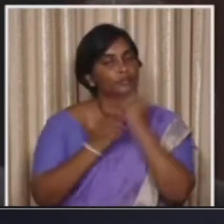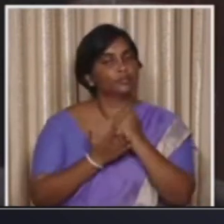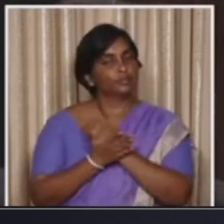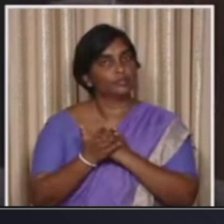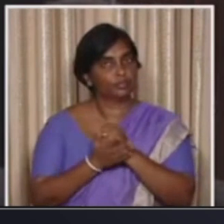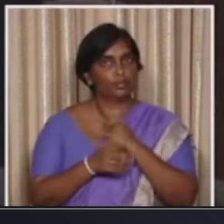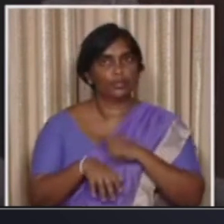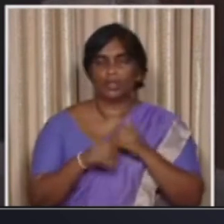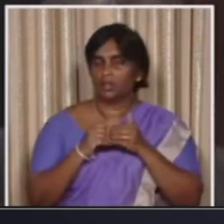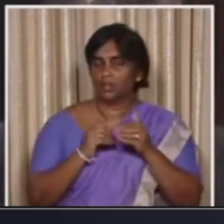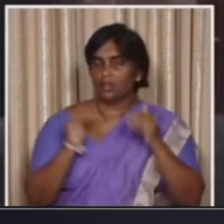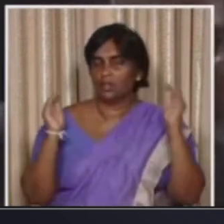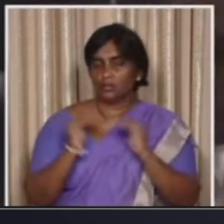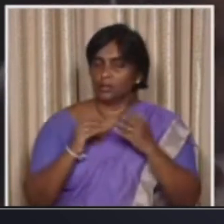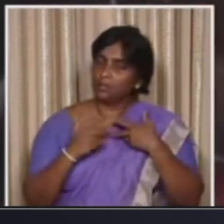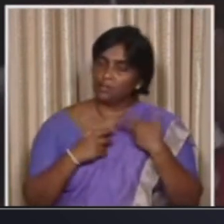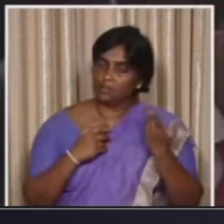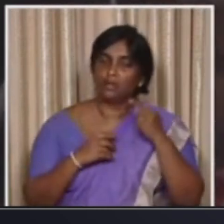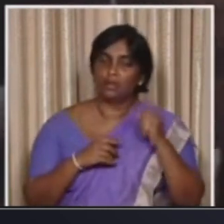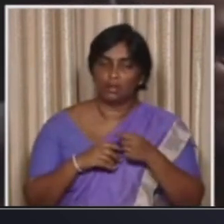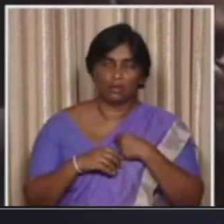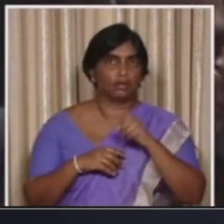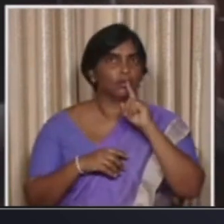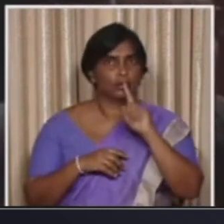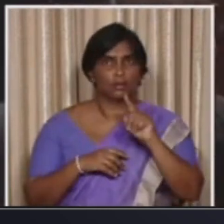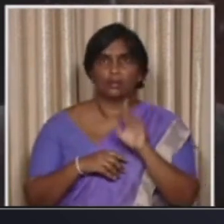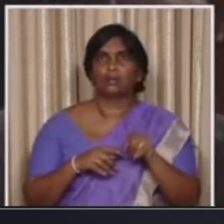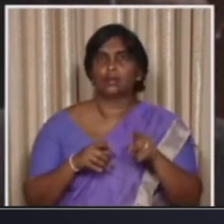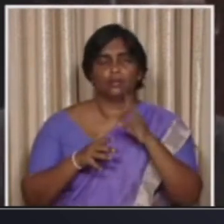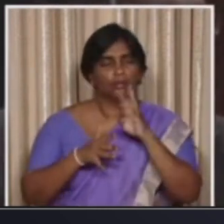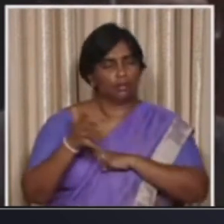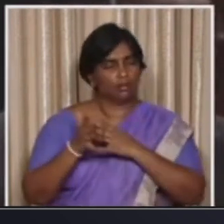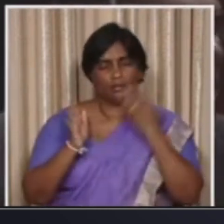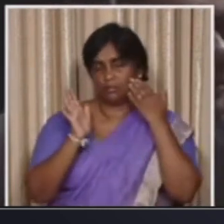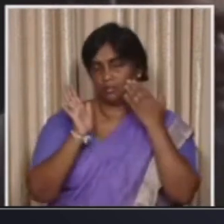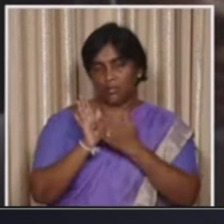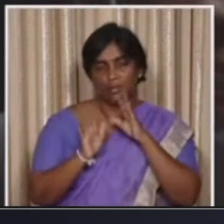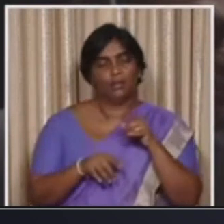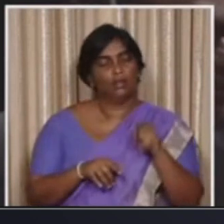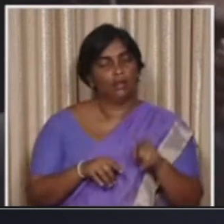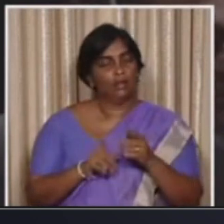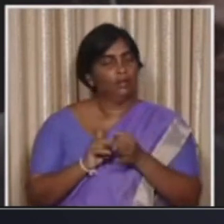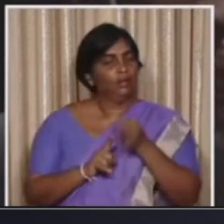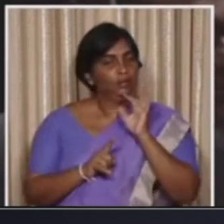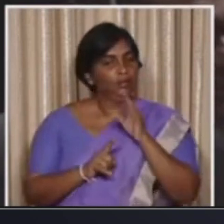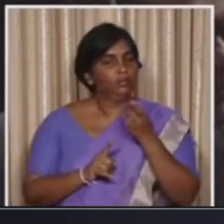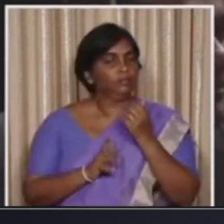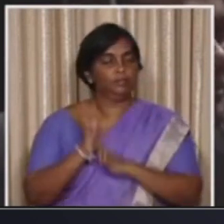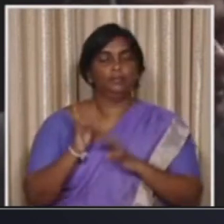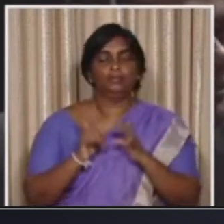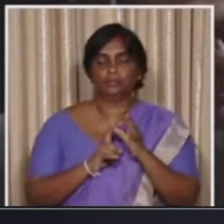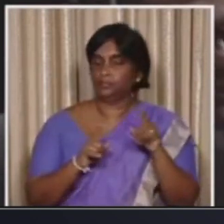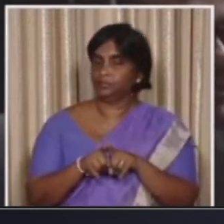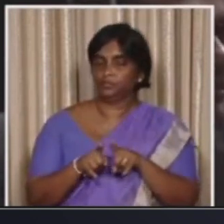me sulu velawa thula keti karanna beri unan. Mama kiyanna ona me ayavaya idiripat karanne janadhipathivarya mudala mathyavarya